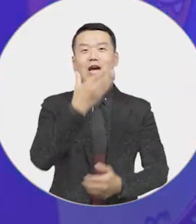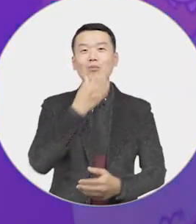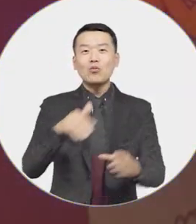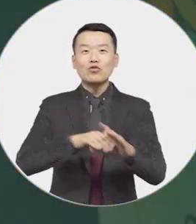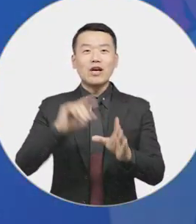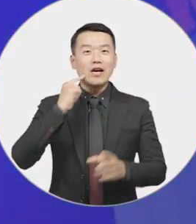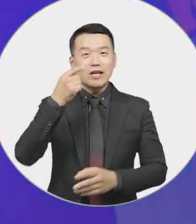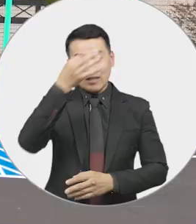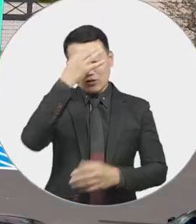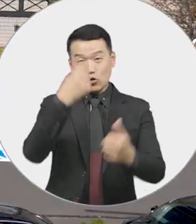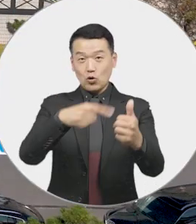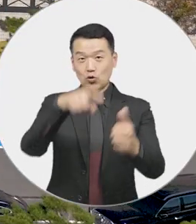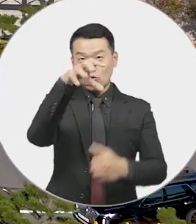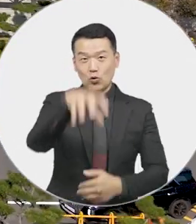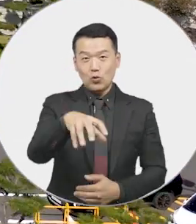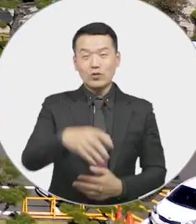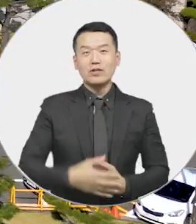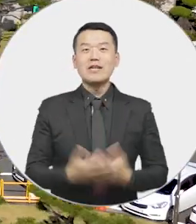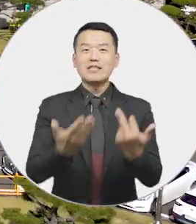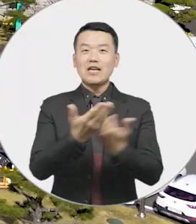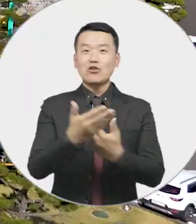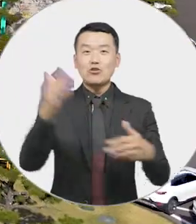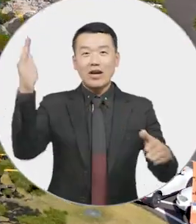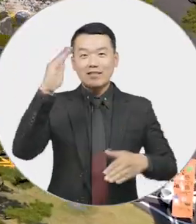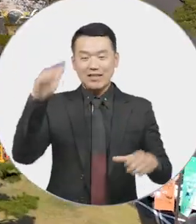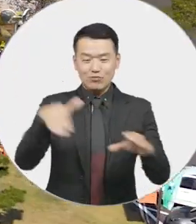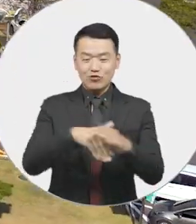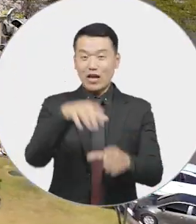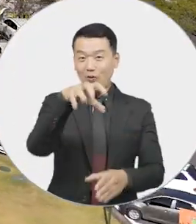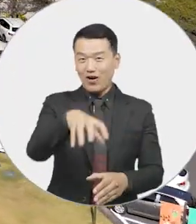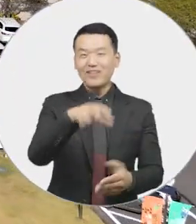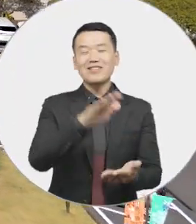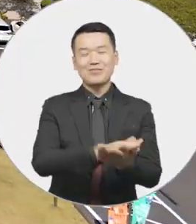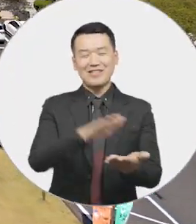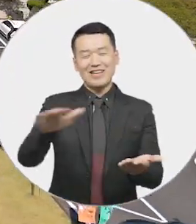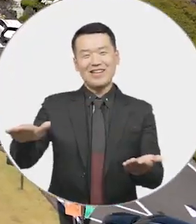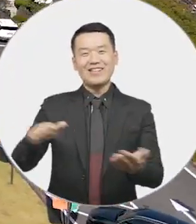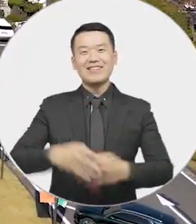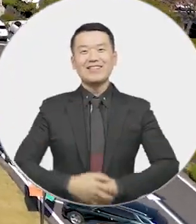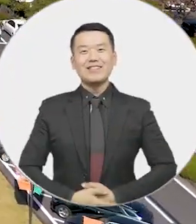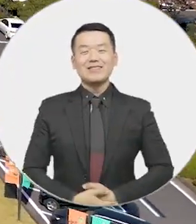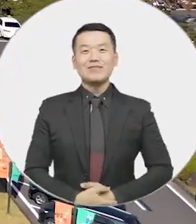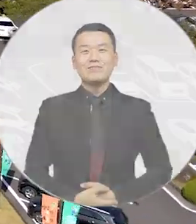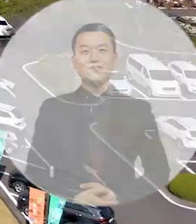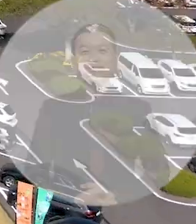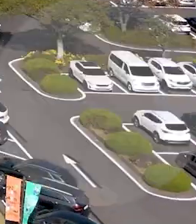키우는 행복한 문화예술 교육의 허브. 제주학생문화원입니다.